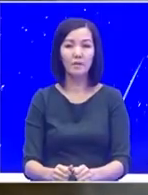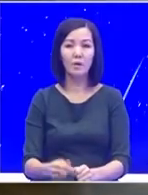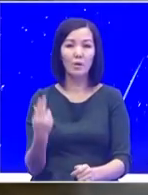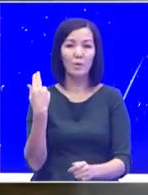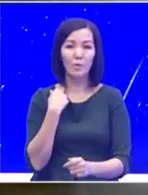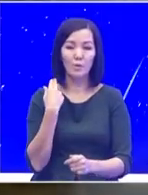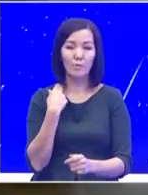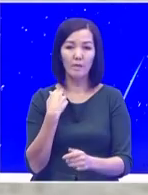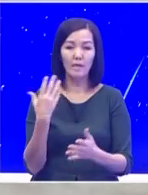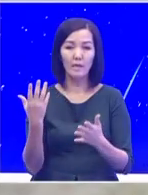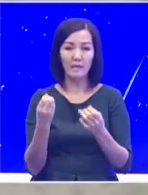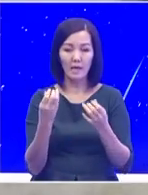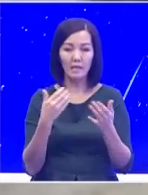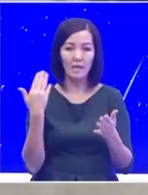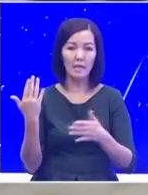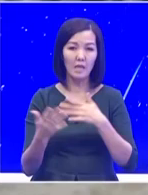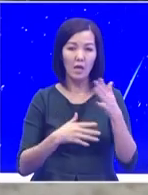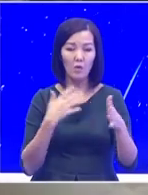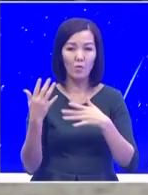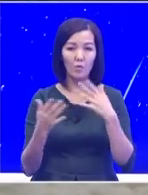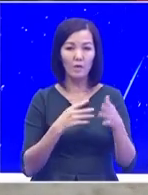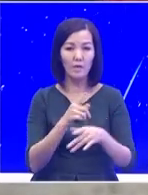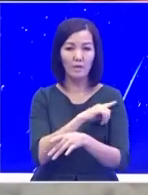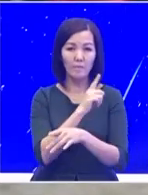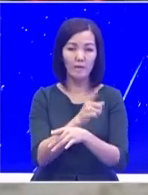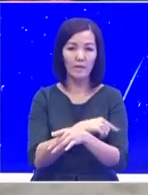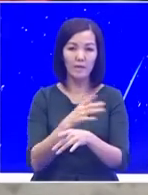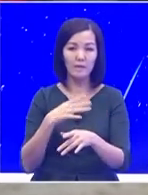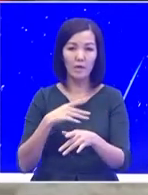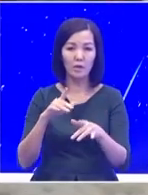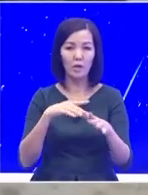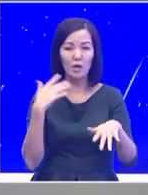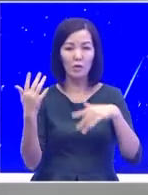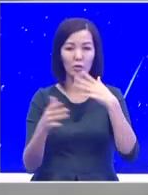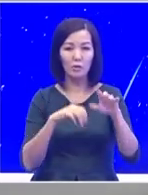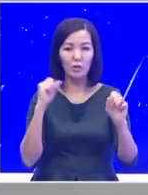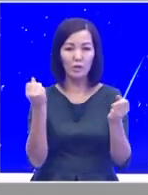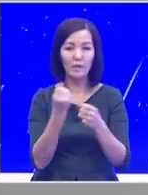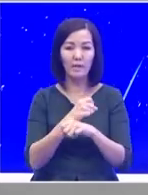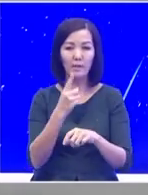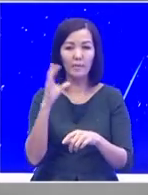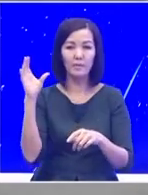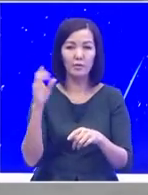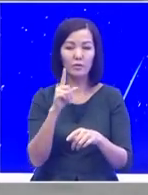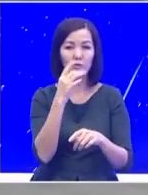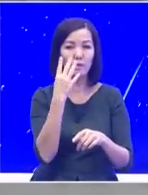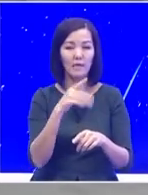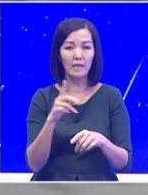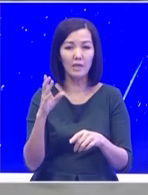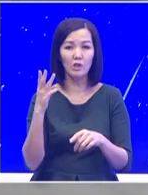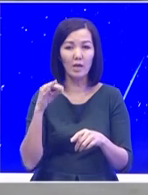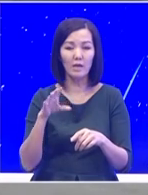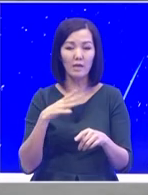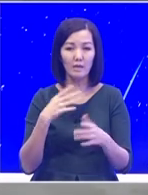Ұлыбританияда тағы да дауыл. Бұл жолы елде Денис дауылы мінез танытты. Ұйытқыған желдің жылдамдығы секундына 142 шақырымға